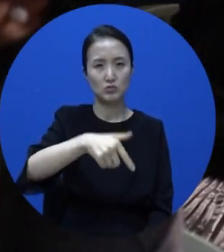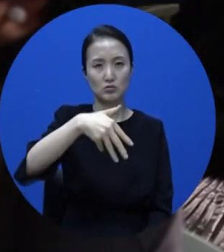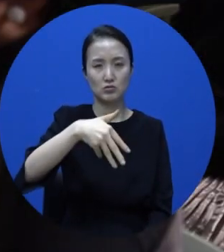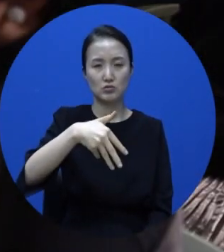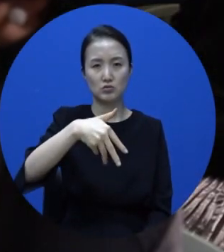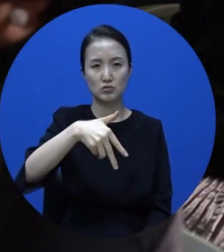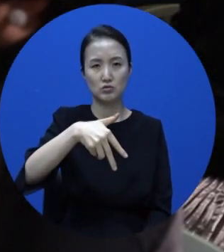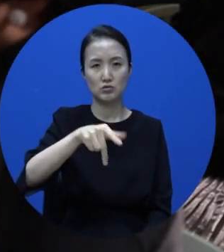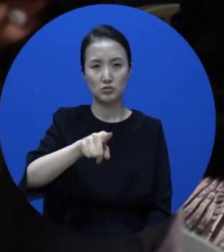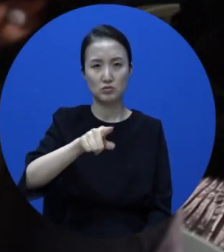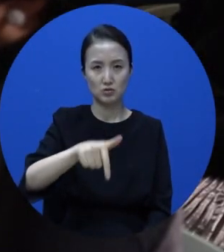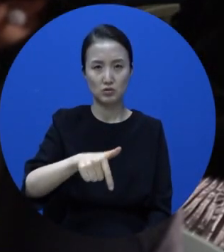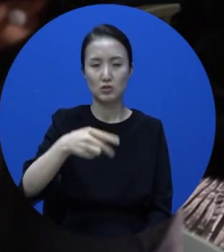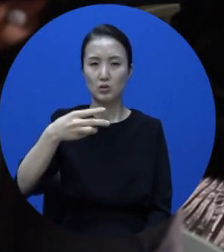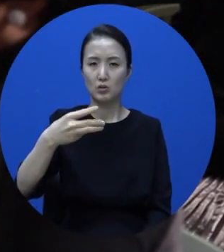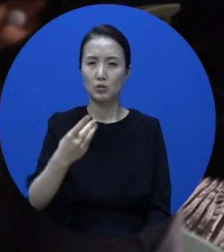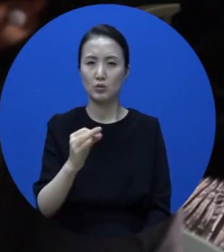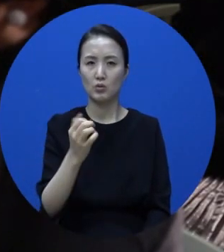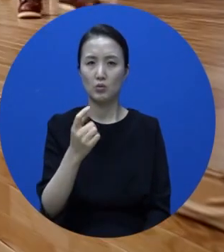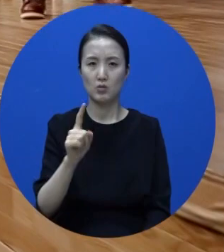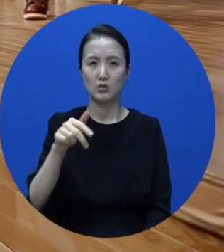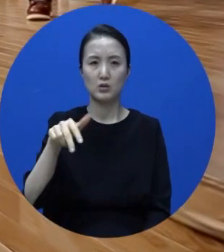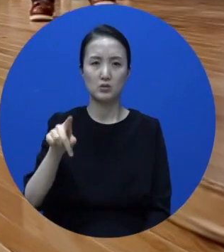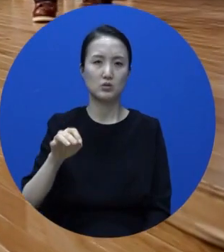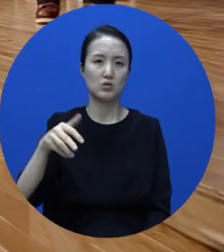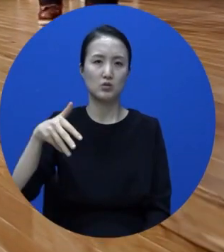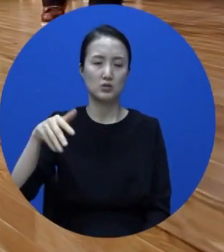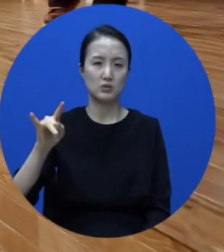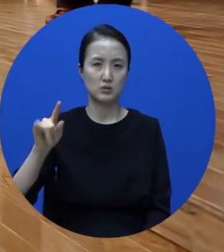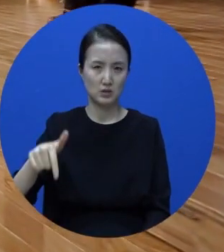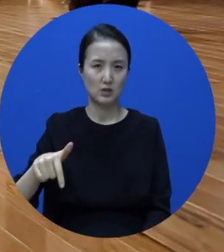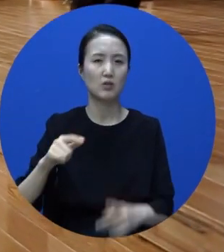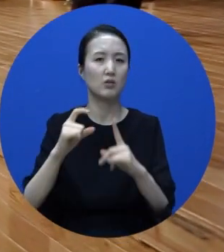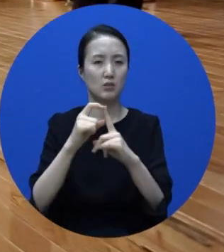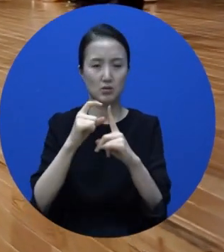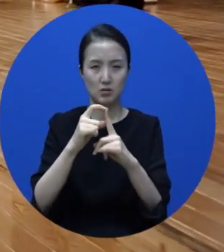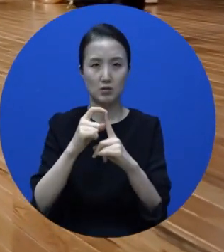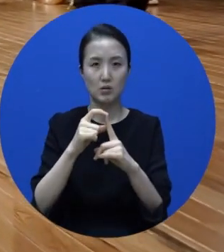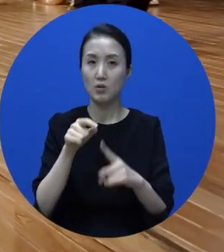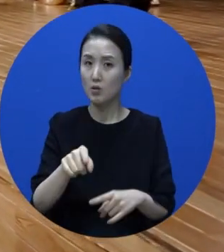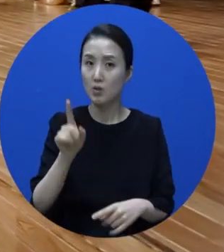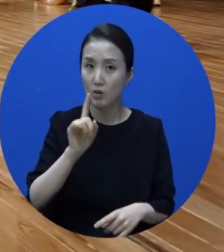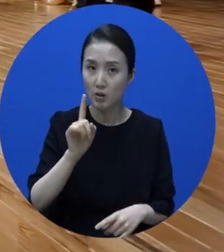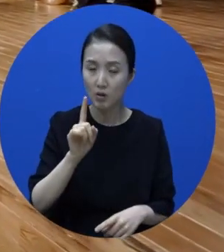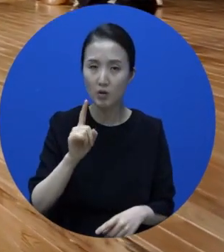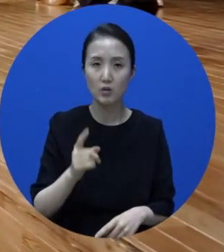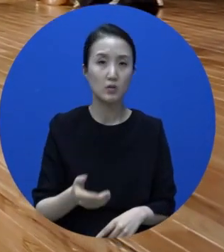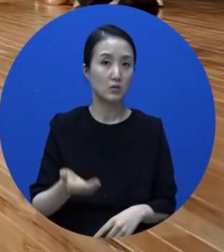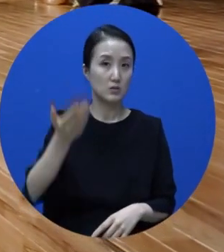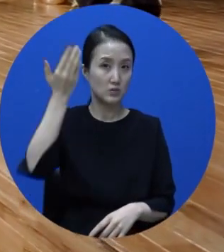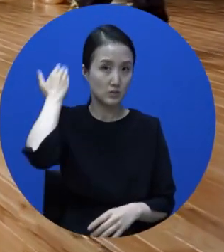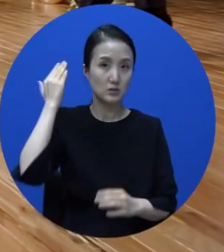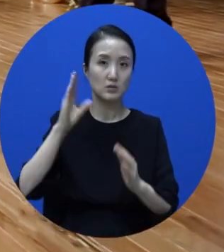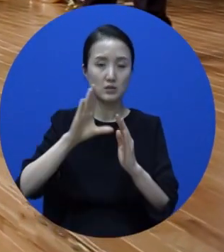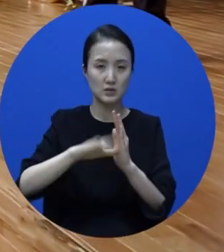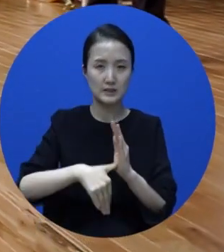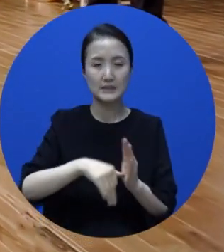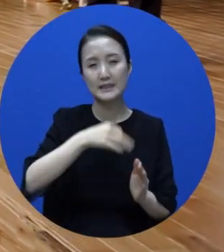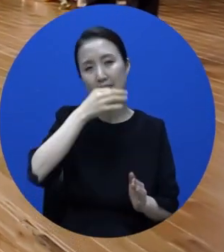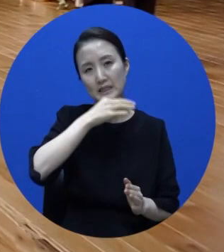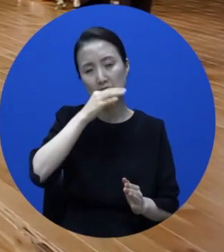정책 그러니까 2015 년 전까지는 완화 저 시대에 살다가 이제